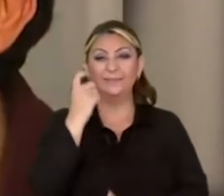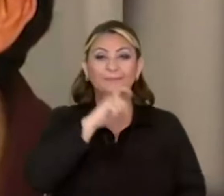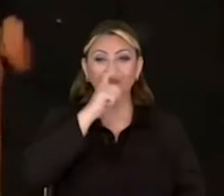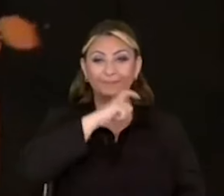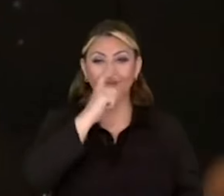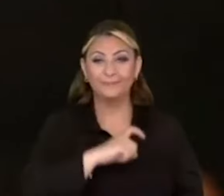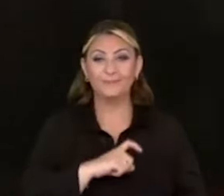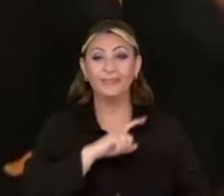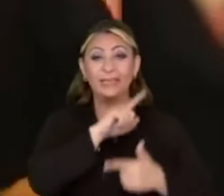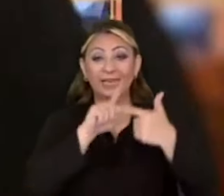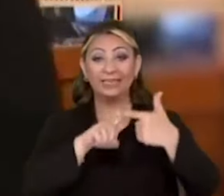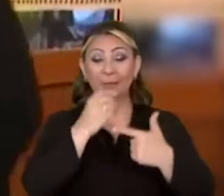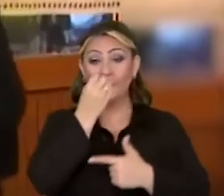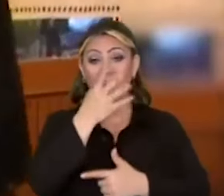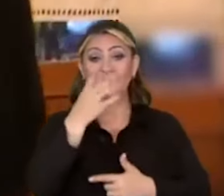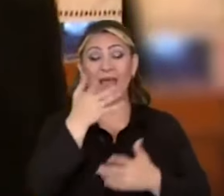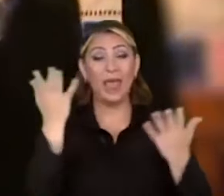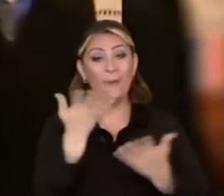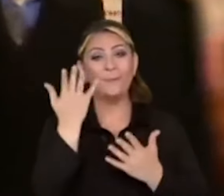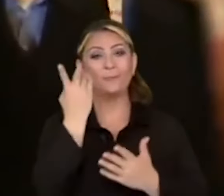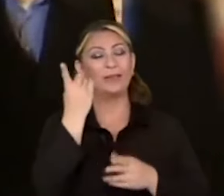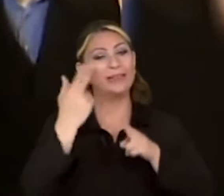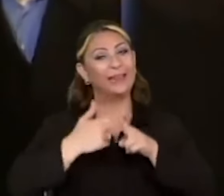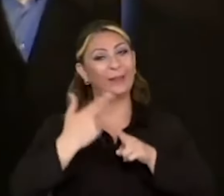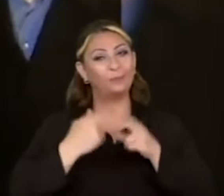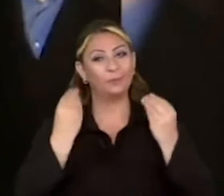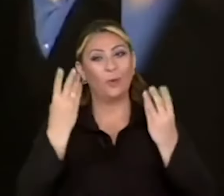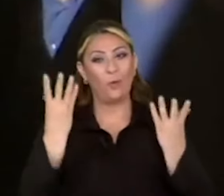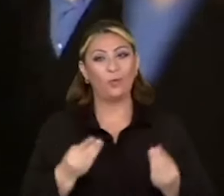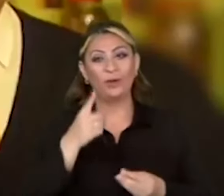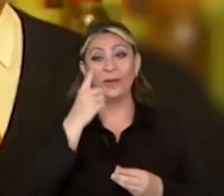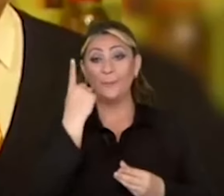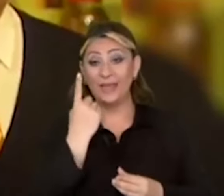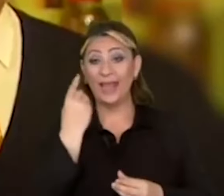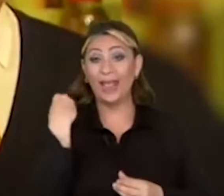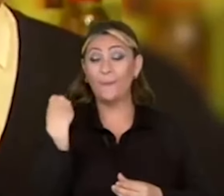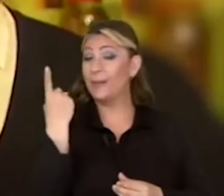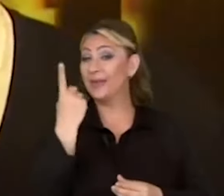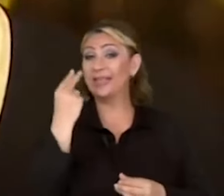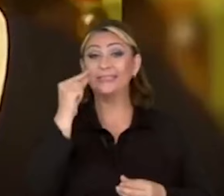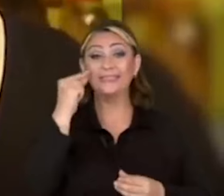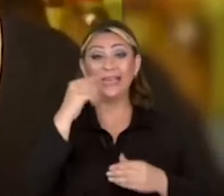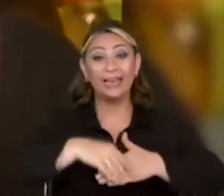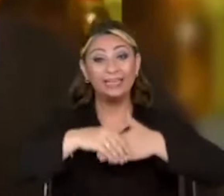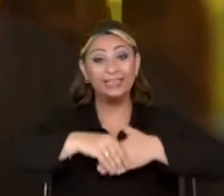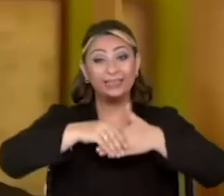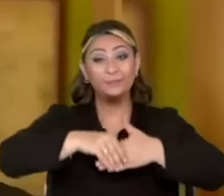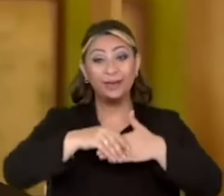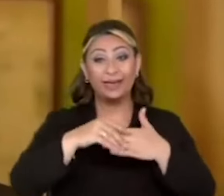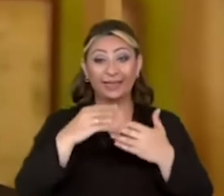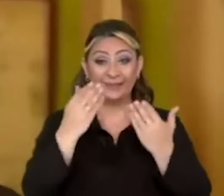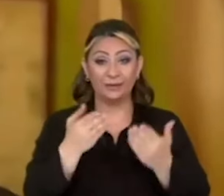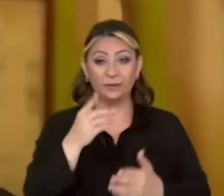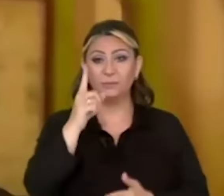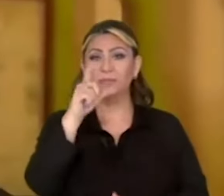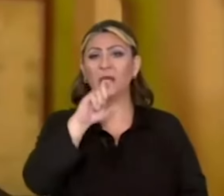keseceksin. İkinci bahar senin için epey hoş bir deneyim olsa gerekti. Bir kere yepyeni insanlarla tanışmana vesile olmuştu.